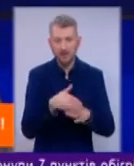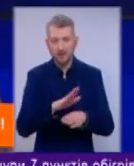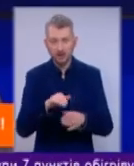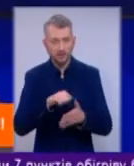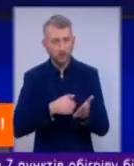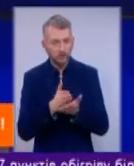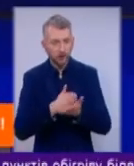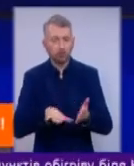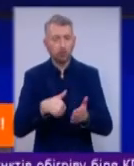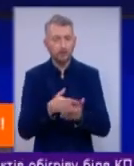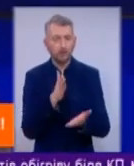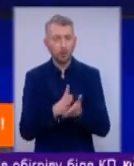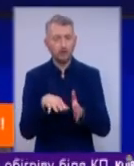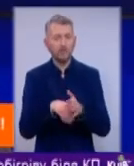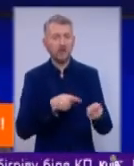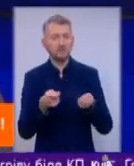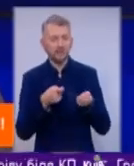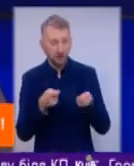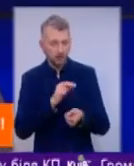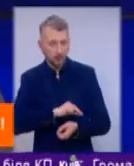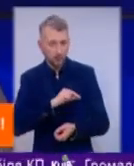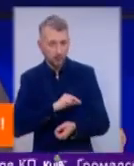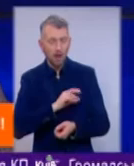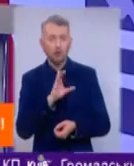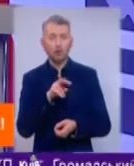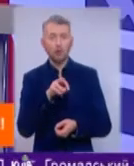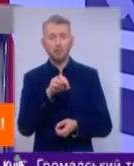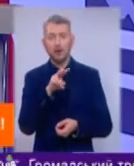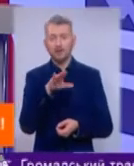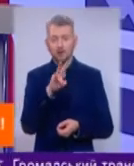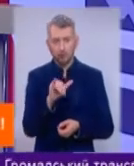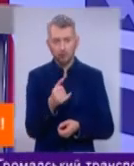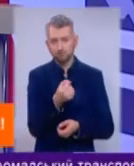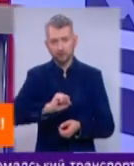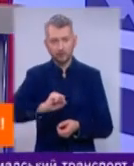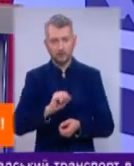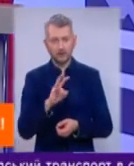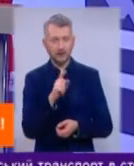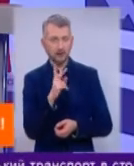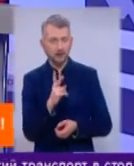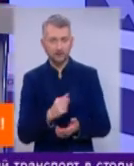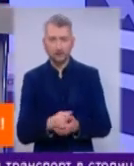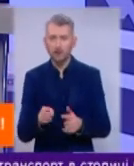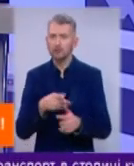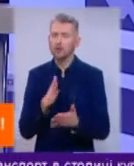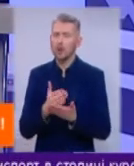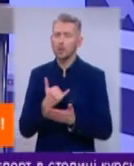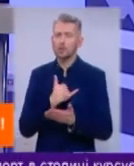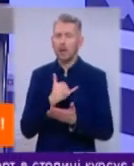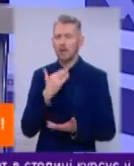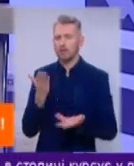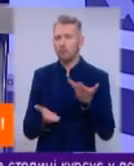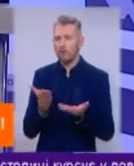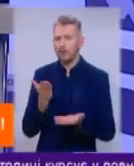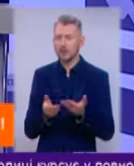досі знаходиться в адміністрації при роботі. А Самламатіну просто випихнули з НАЗК. Чи є у нас, знову ж таки, ймовірність